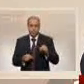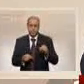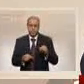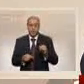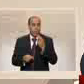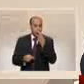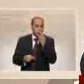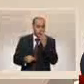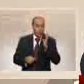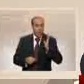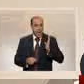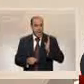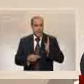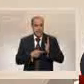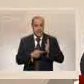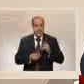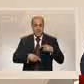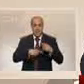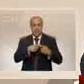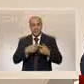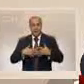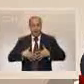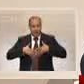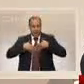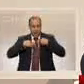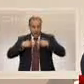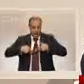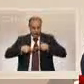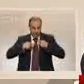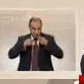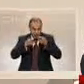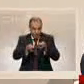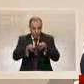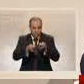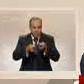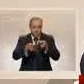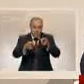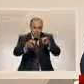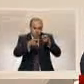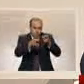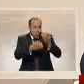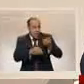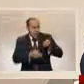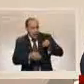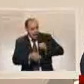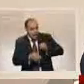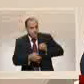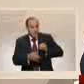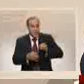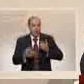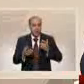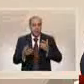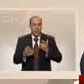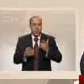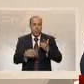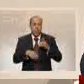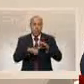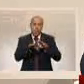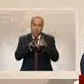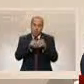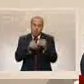الامني والعسكري يمشي ويضحي بحياته ويحارب في الارهاب ووضعيته